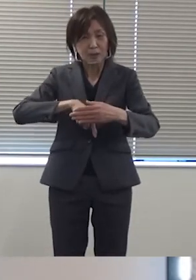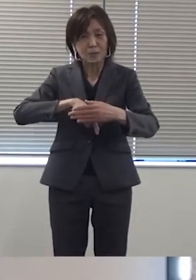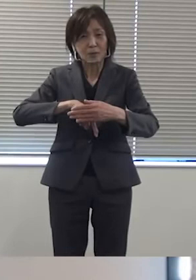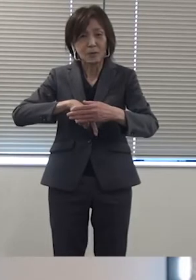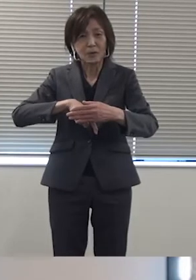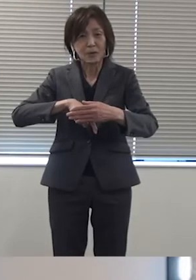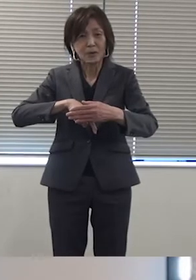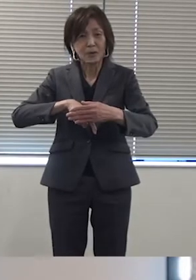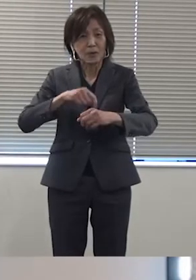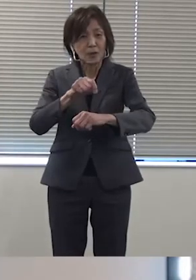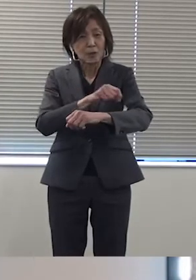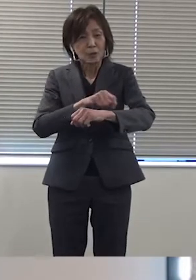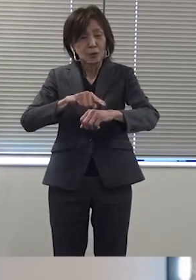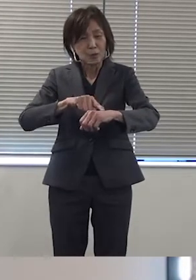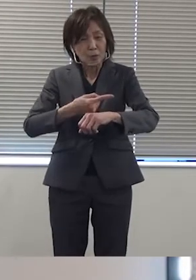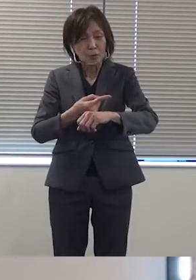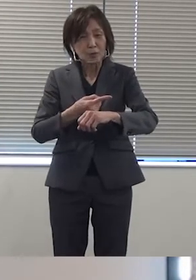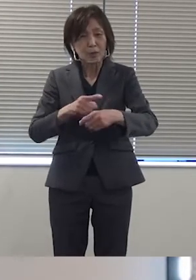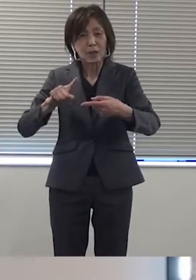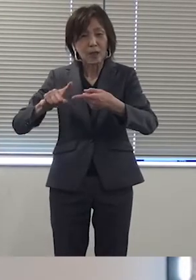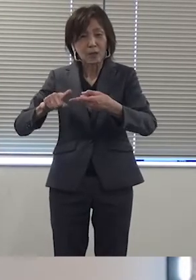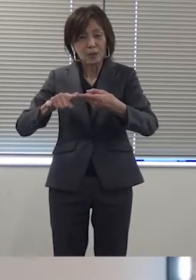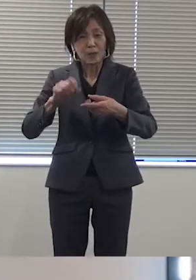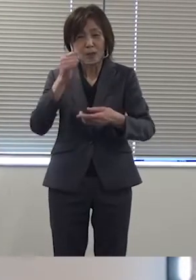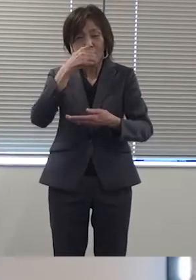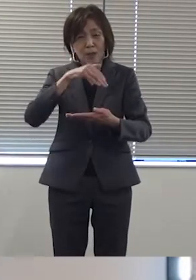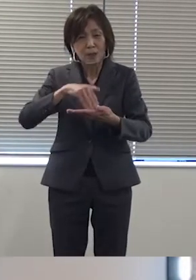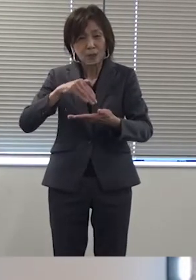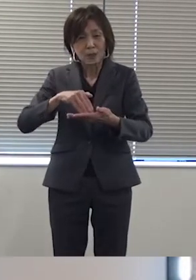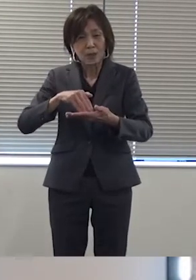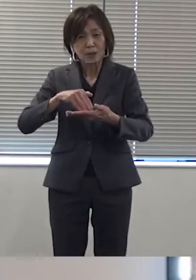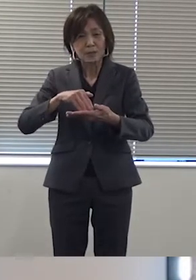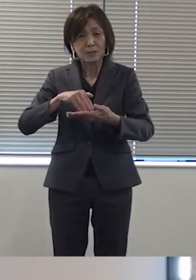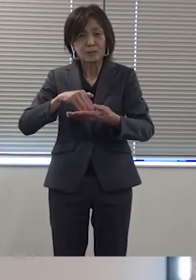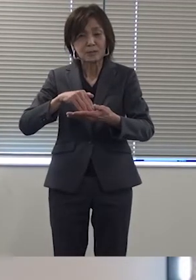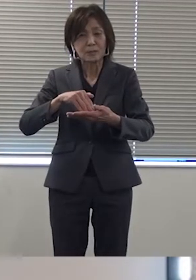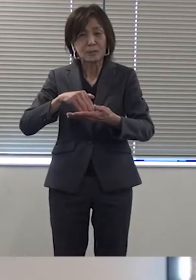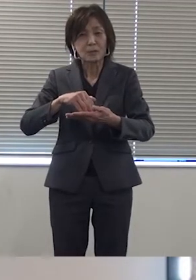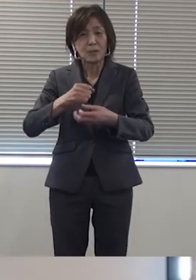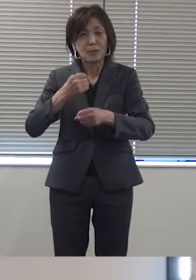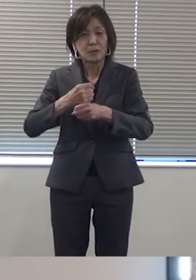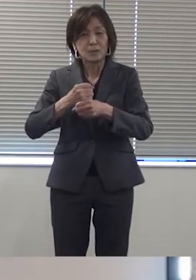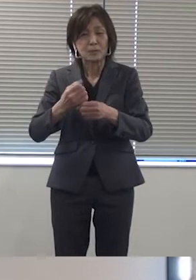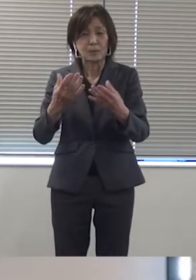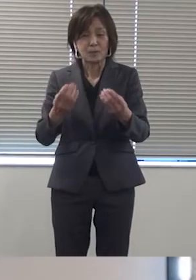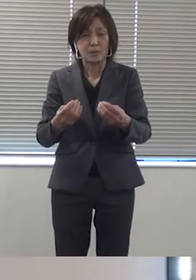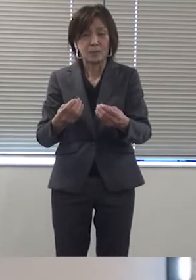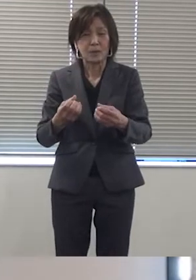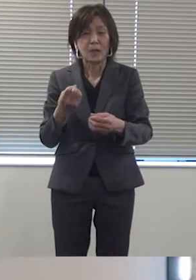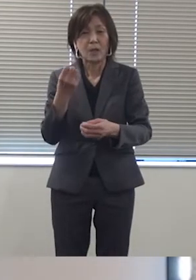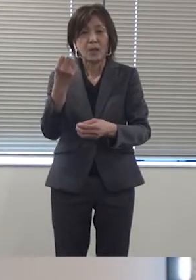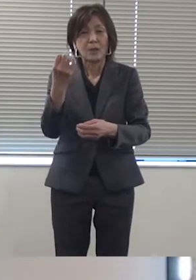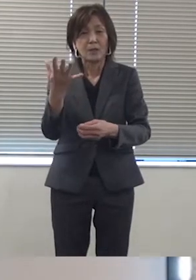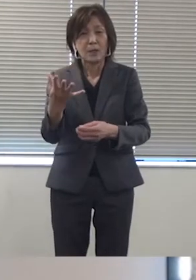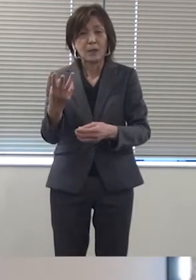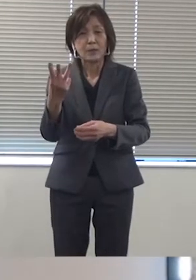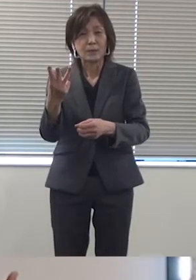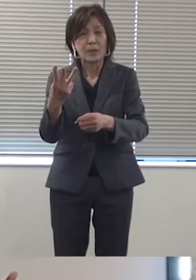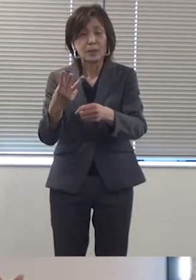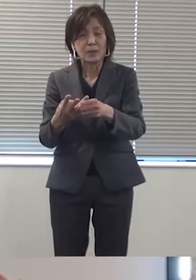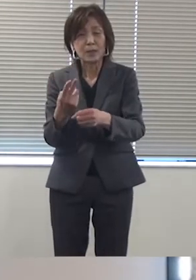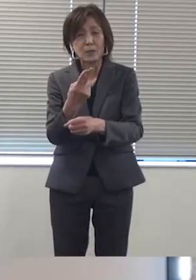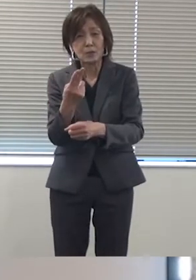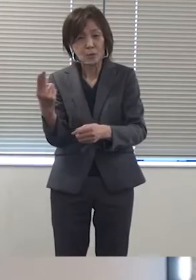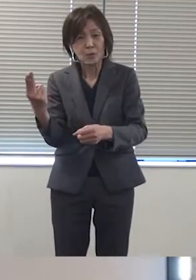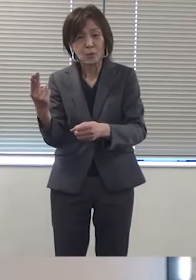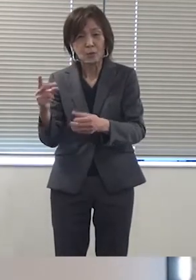令和3年度のときになくて令和4年度で、多分すごく出てきているのは補正予算でも対応していくん